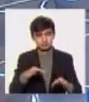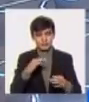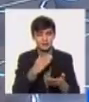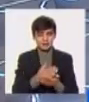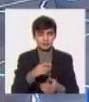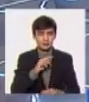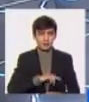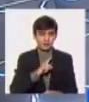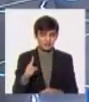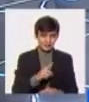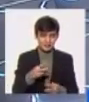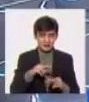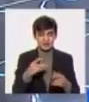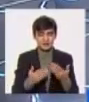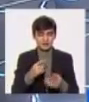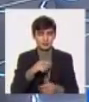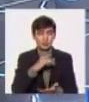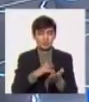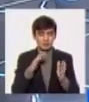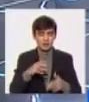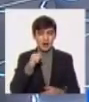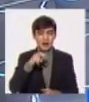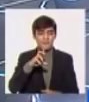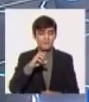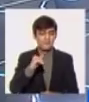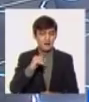передвигаться по городу. Из-за этого сегодня на проспекте Аль-Фараби